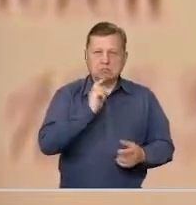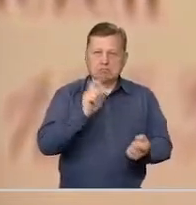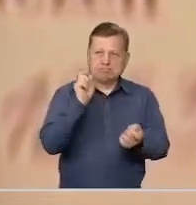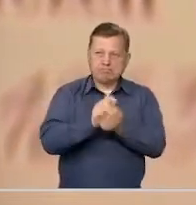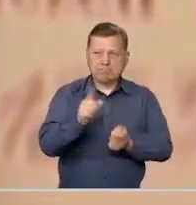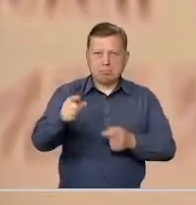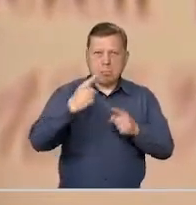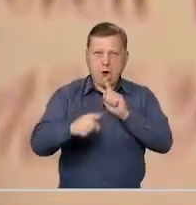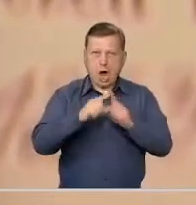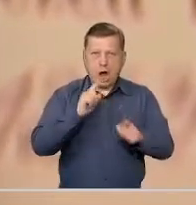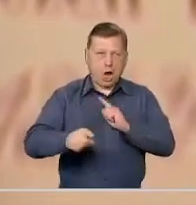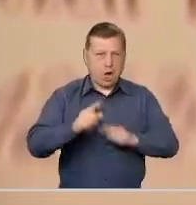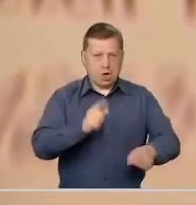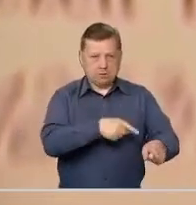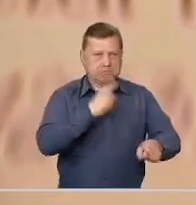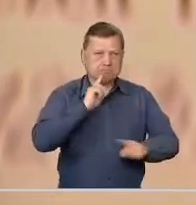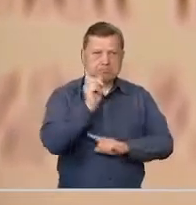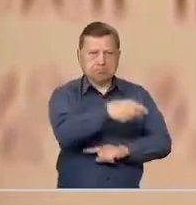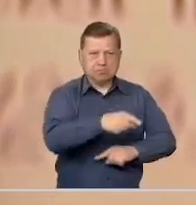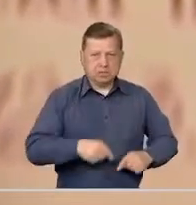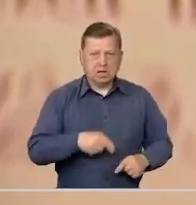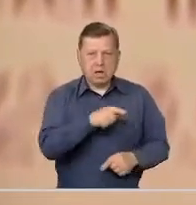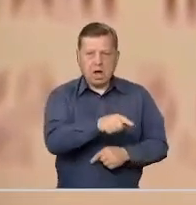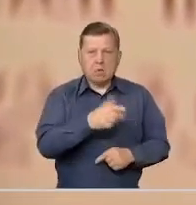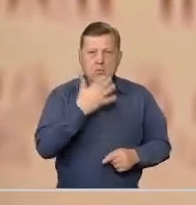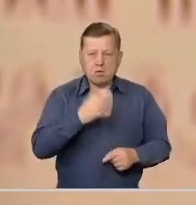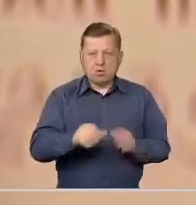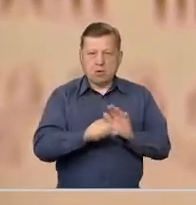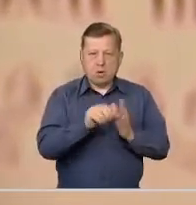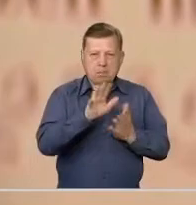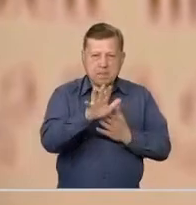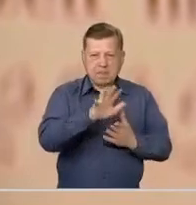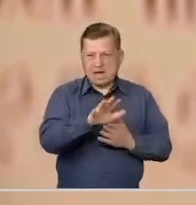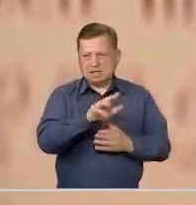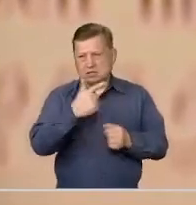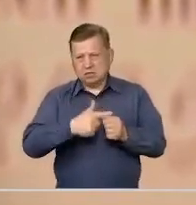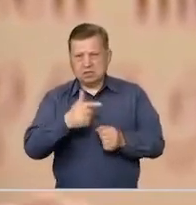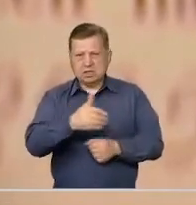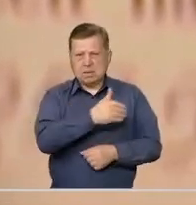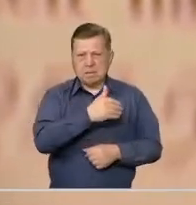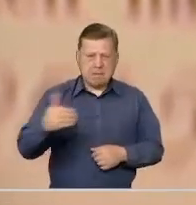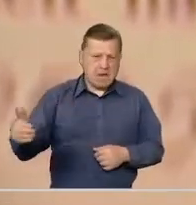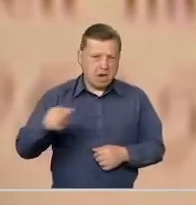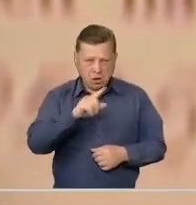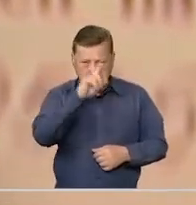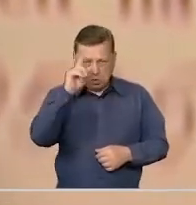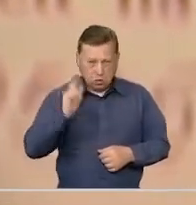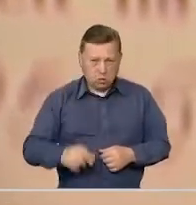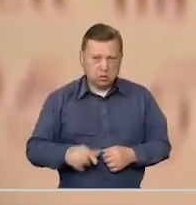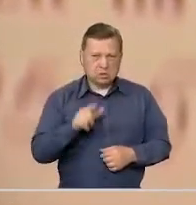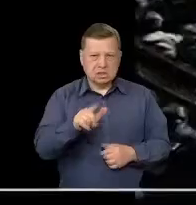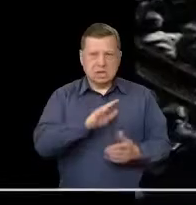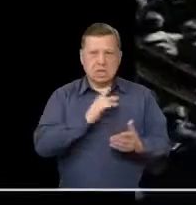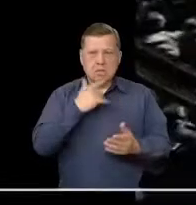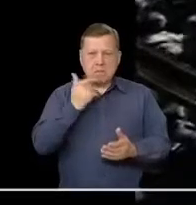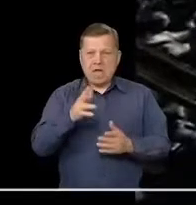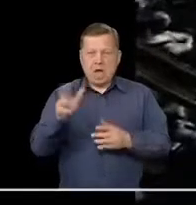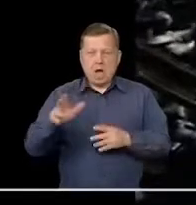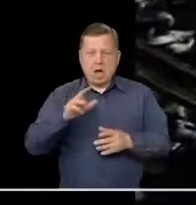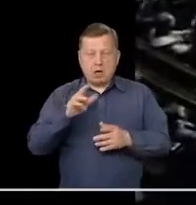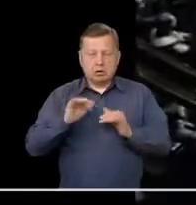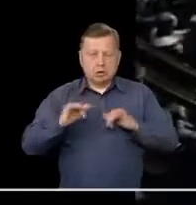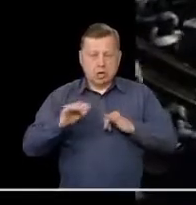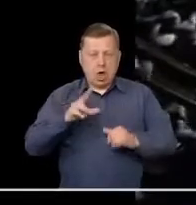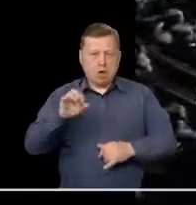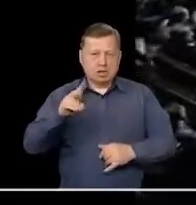przeciwnikach politycznych i mówi do 15-20 milionów ludzi bez dania racji rządowi Olszewskiego. Gdy opinia